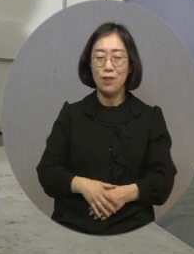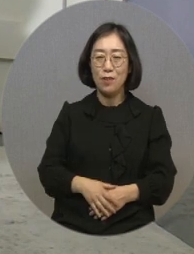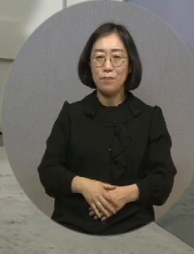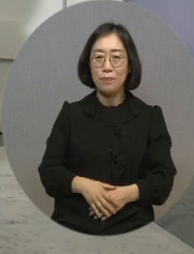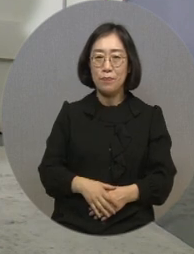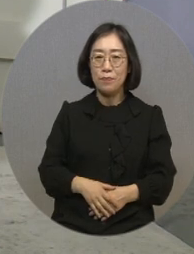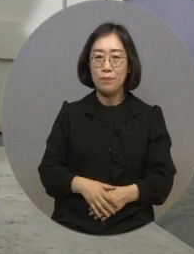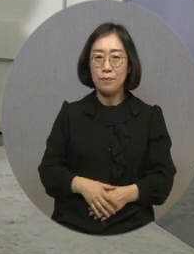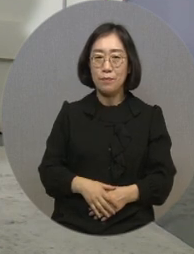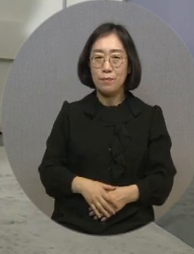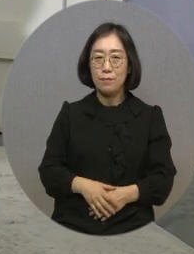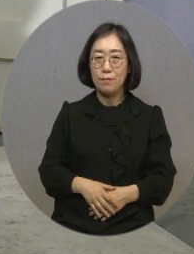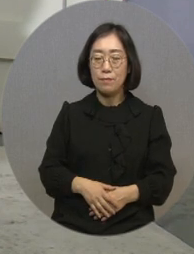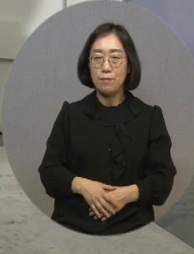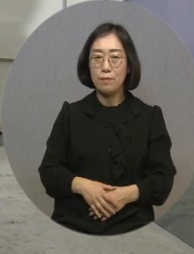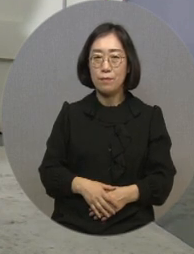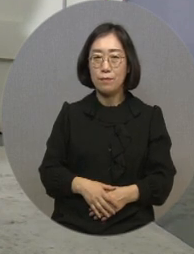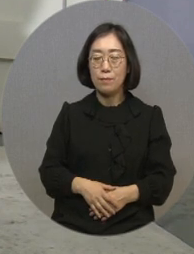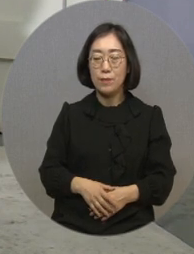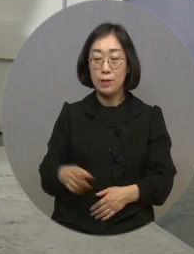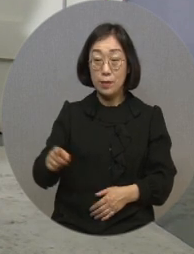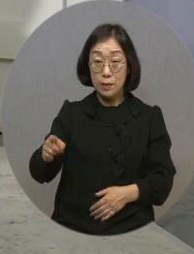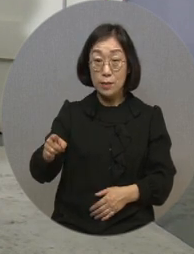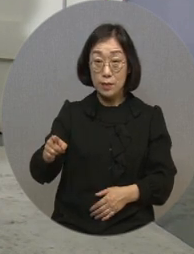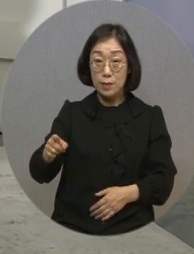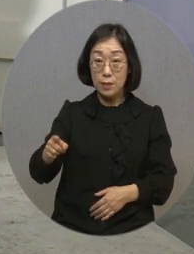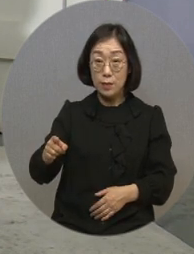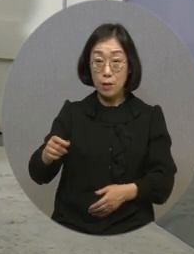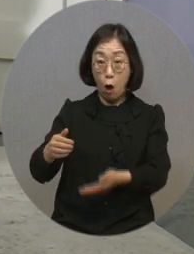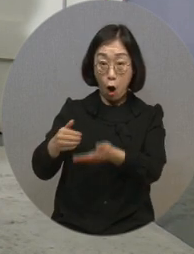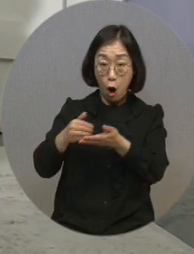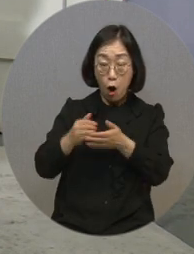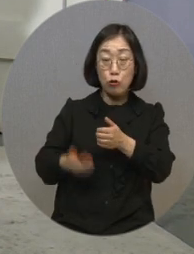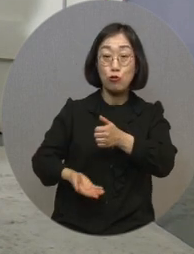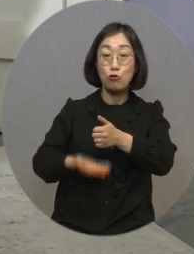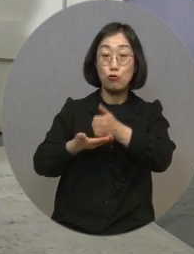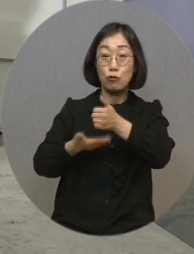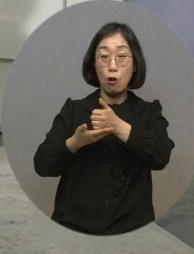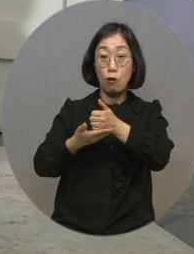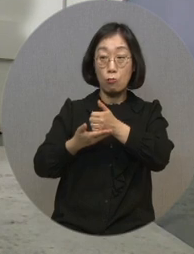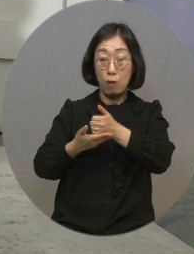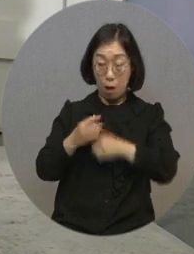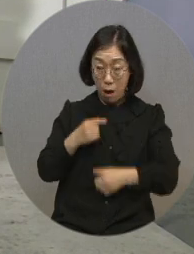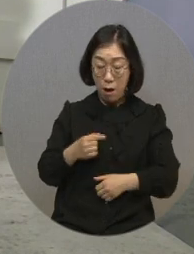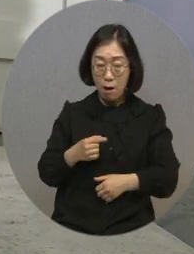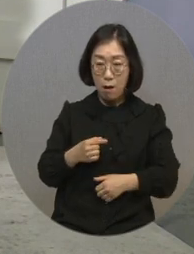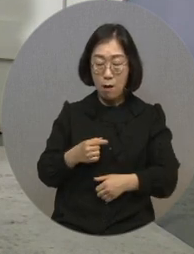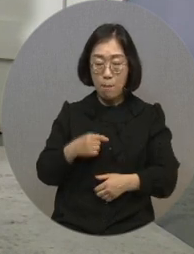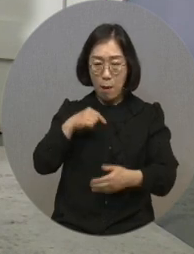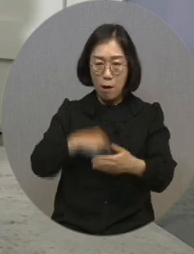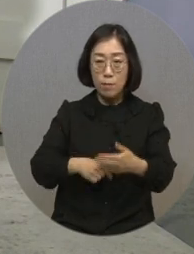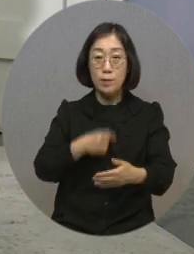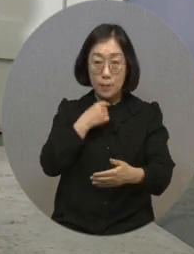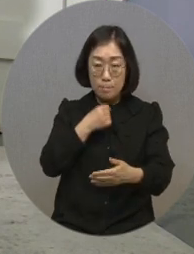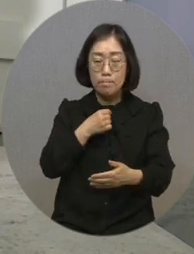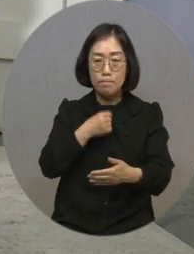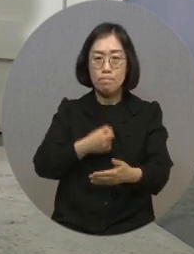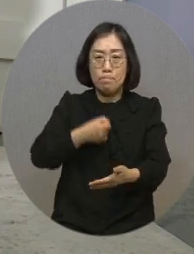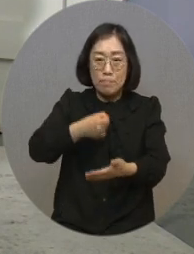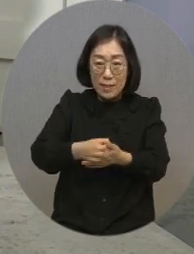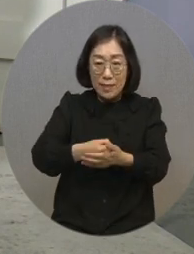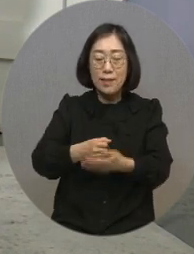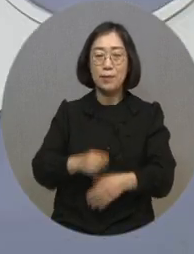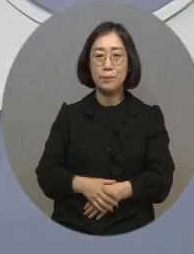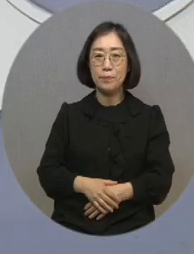그래서 이제 그분이 이제 추천을 해준다니까 또 갑자기 저도 이제 한번 도전해보고 싶은 마음이 이제 생긴 겁니다.